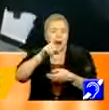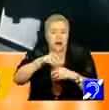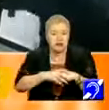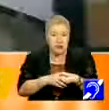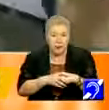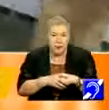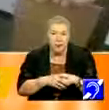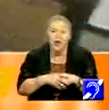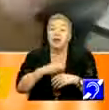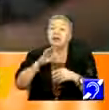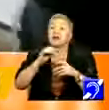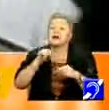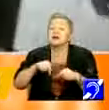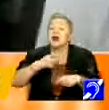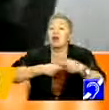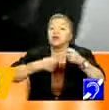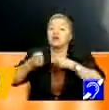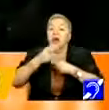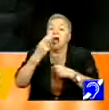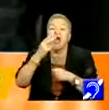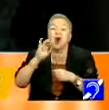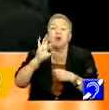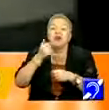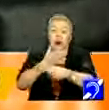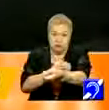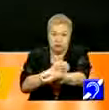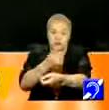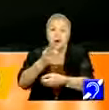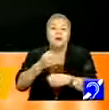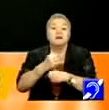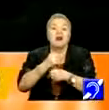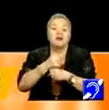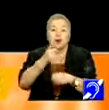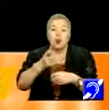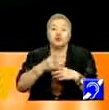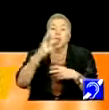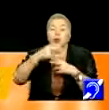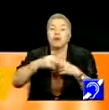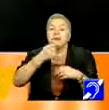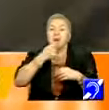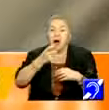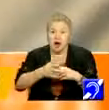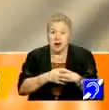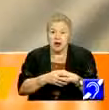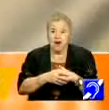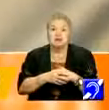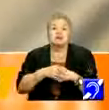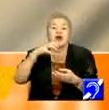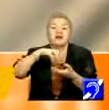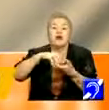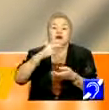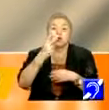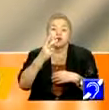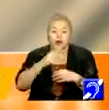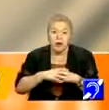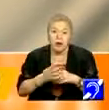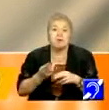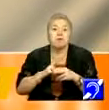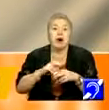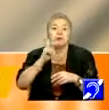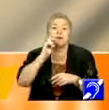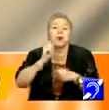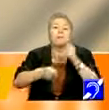vorbim despre trafic de heroină, trafic care s-ar fi desfășurat în ultimii ani în zona sectorului 2, mai ales în zona